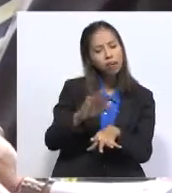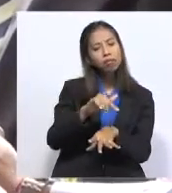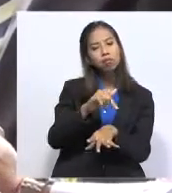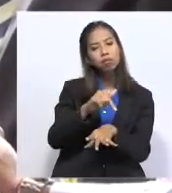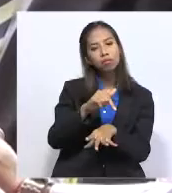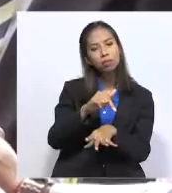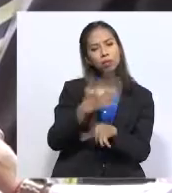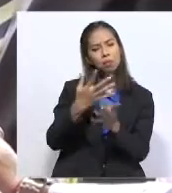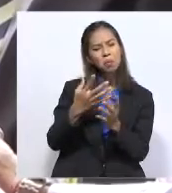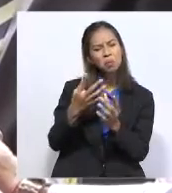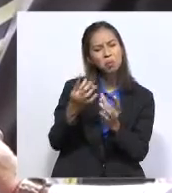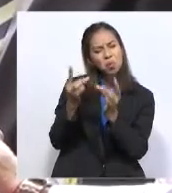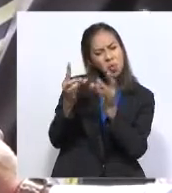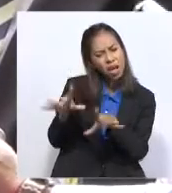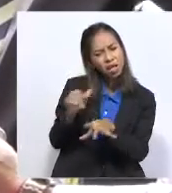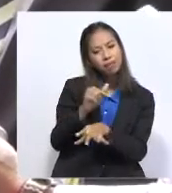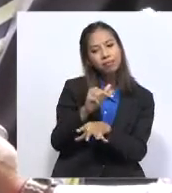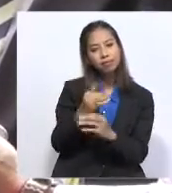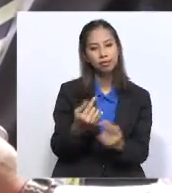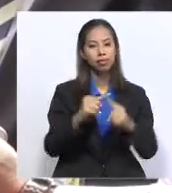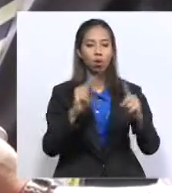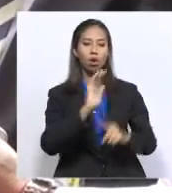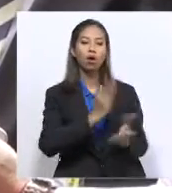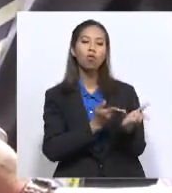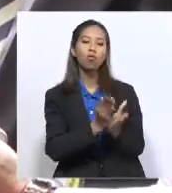จะรุนแรงไปทางผู้ปฏิบัติก็มีเหตุผล